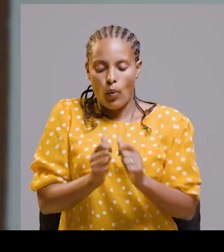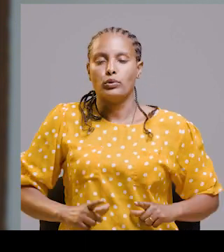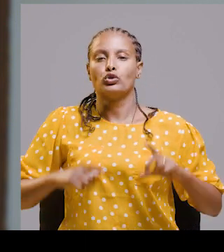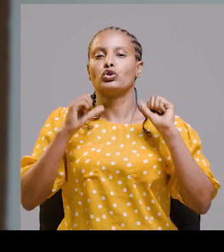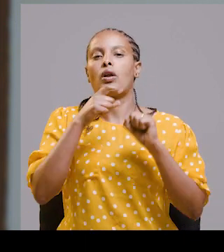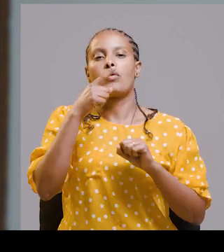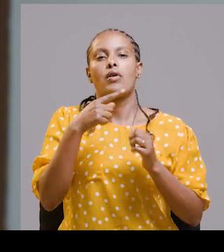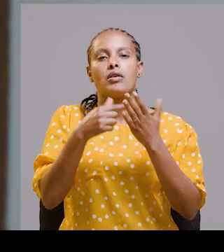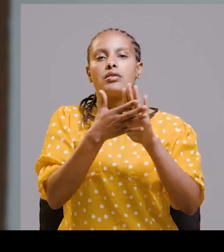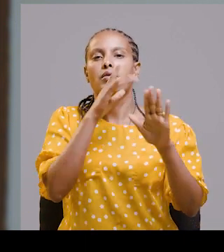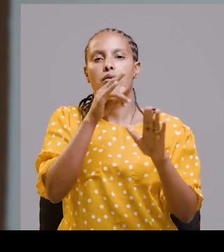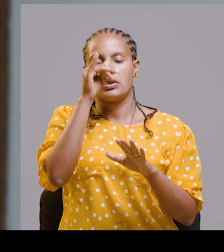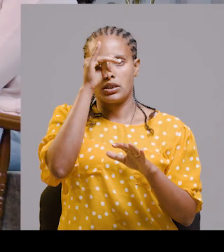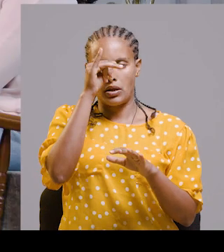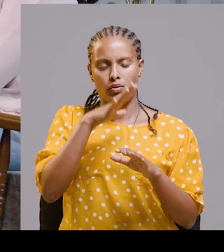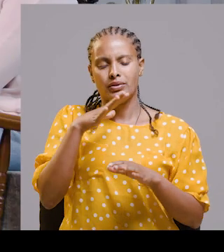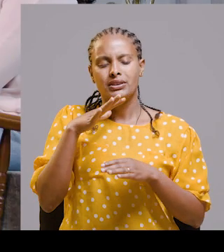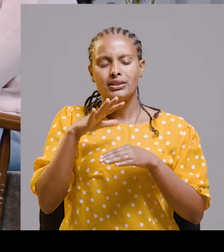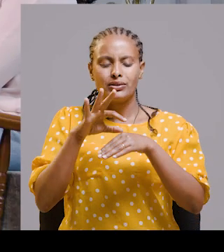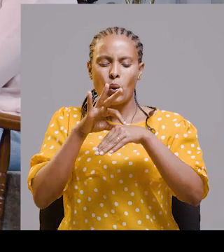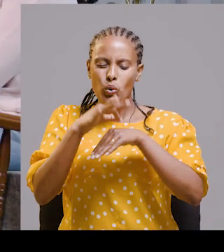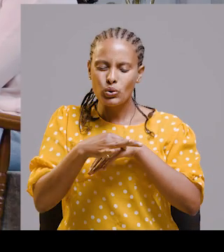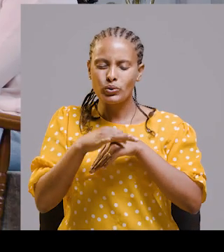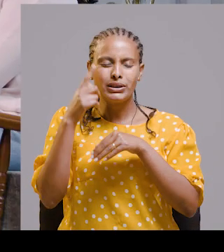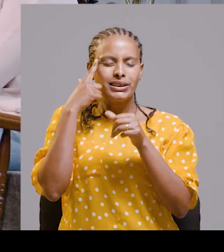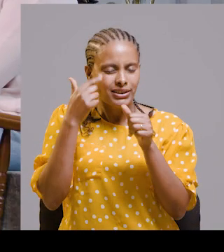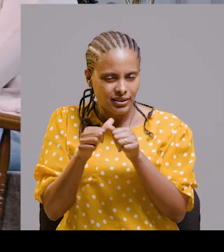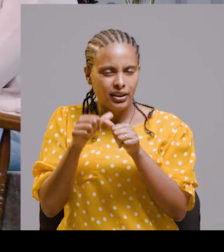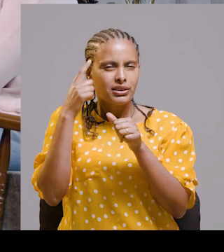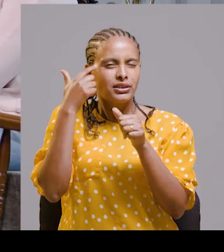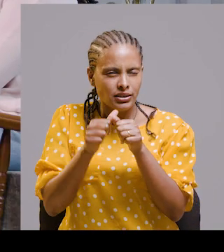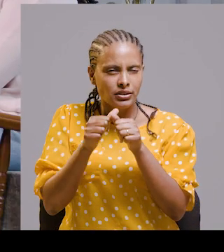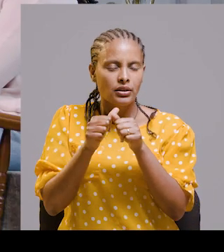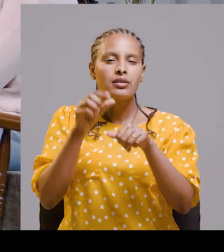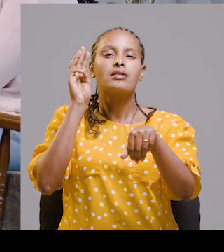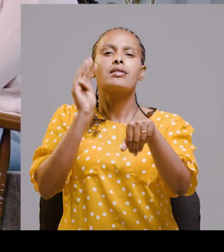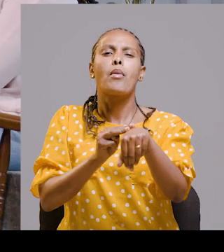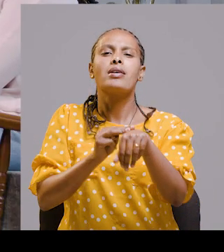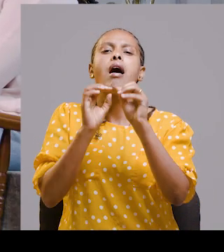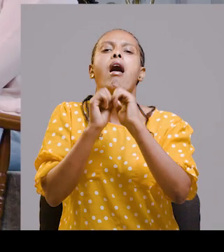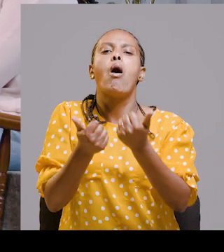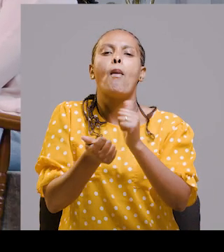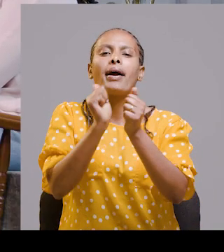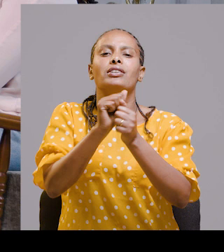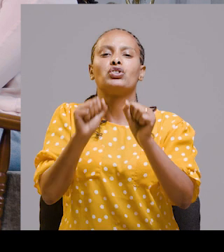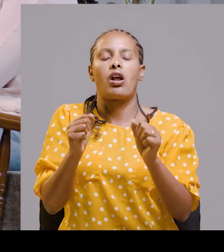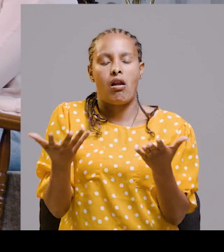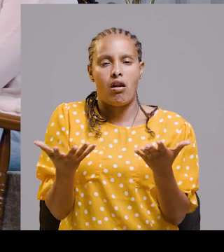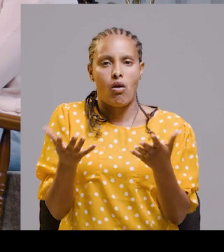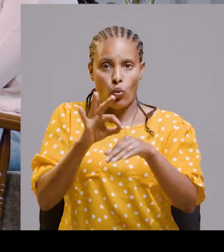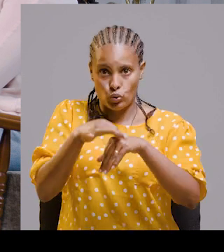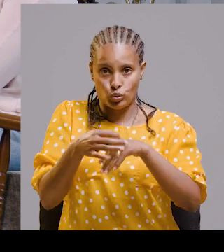ገጠመኝ ጋር እንዴት አብረው መኖር ይችላሉ ያን እንደ ቁስል ሆኖ ያመረቀዘ ያለ ተውስታ እንዴት ነው ወደ ጠባሳ